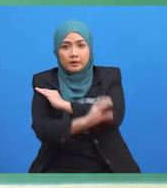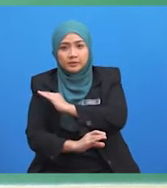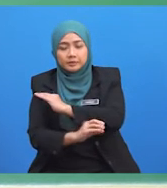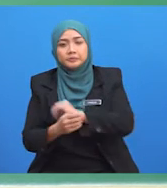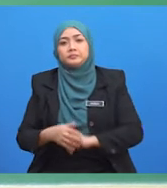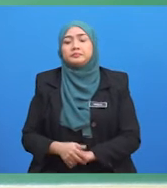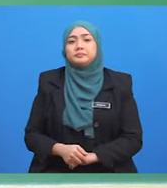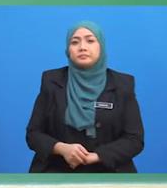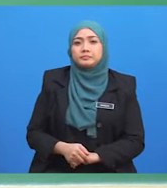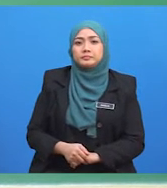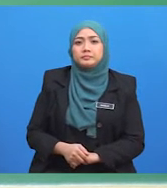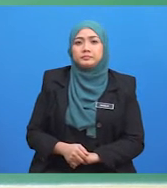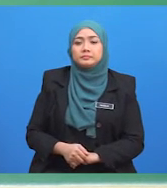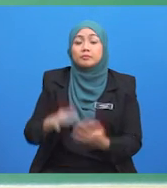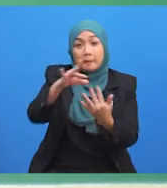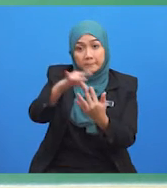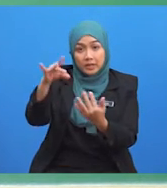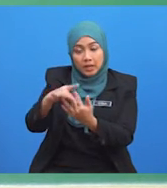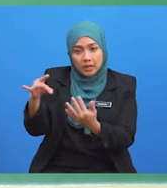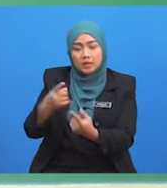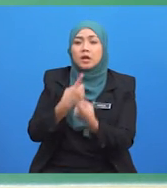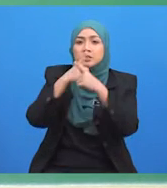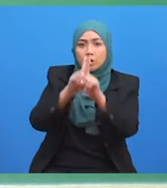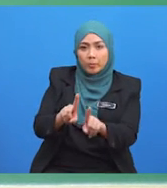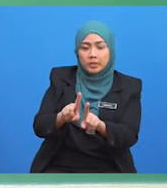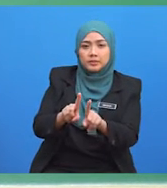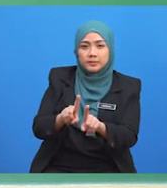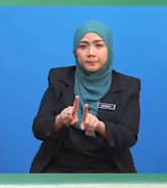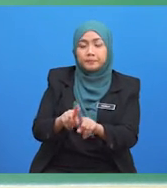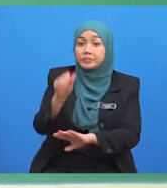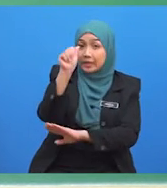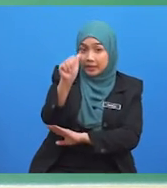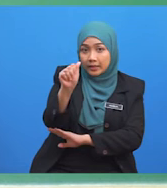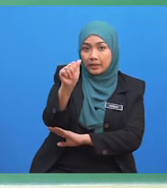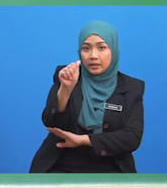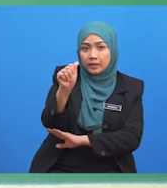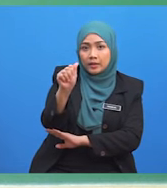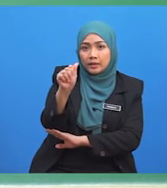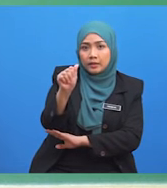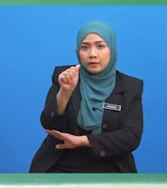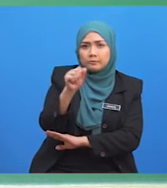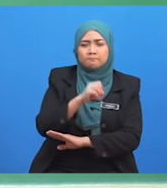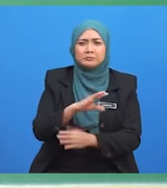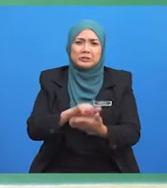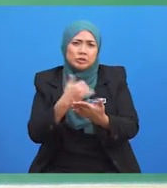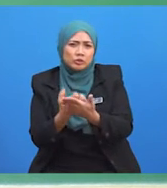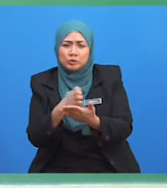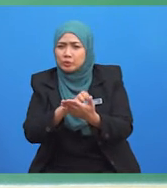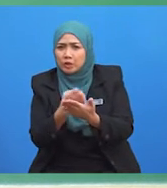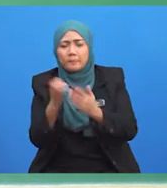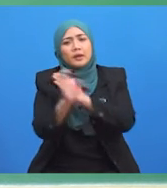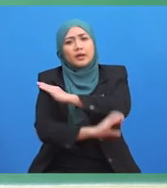kesejahteraan negara? Pilihan jawapannya adalah A. Menjejaskan ekonomi